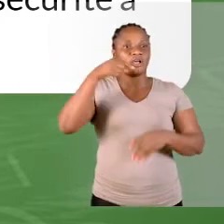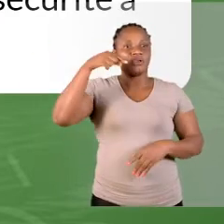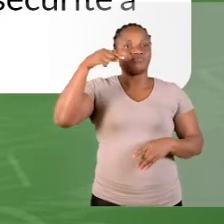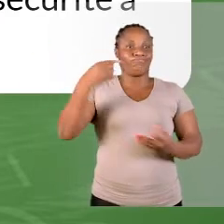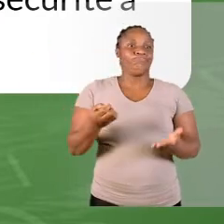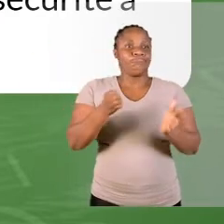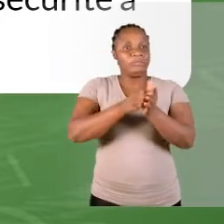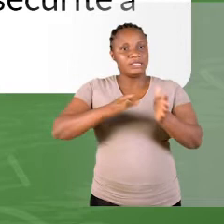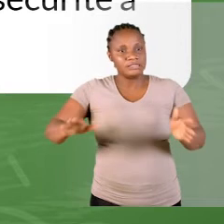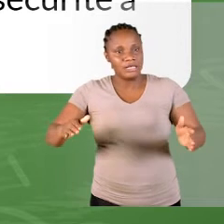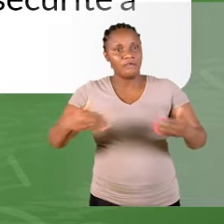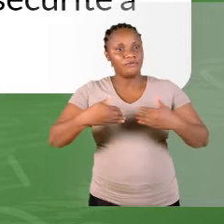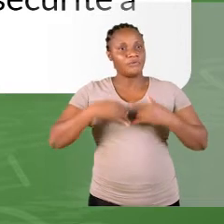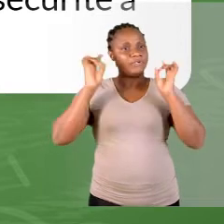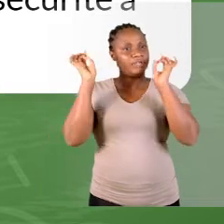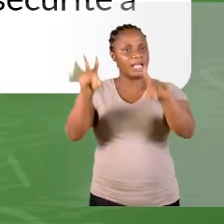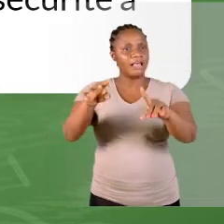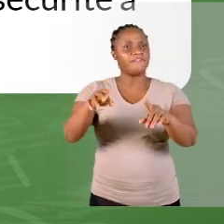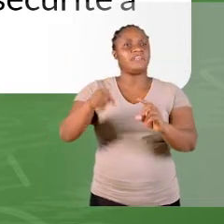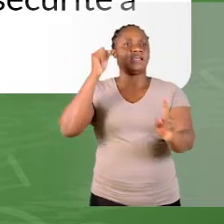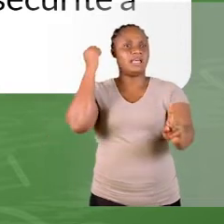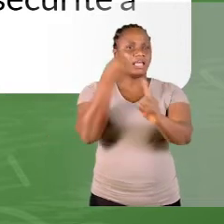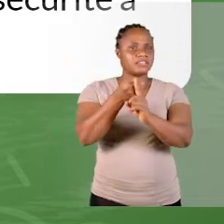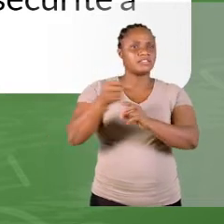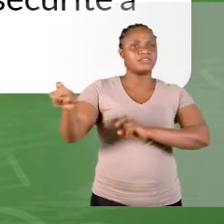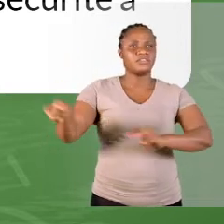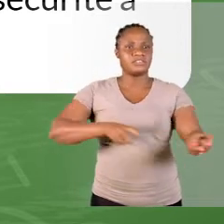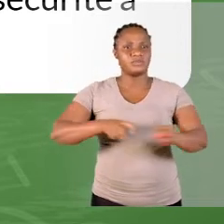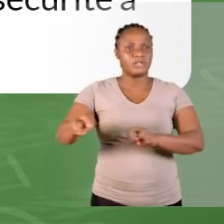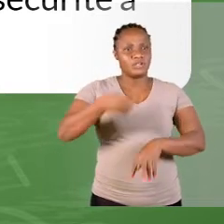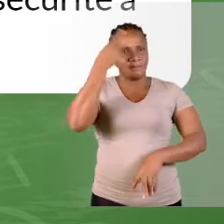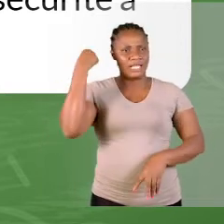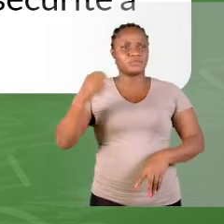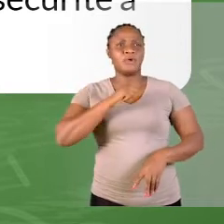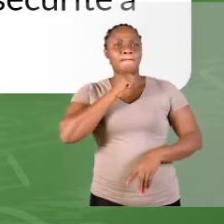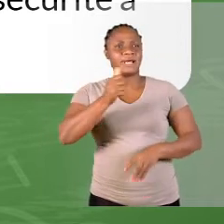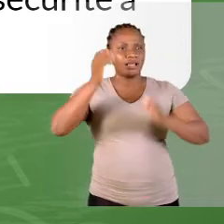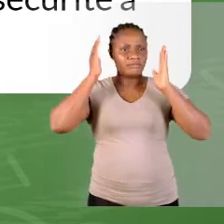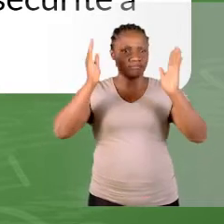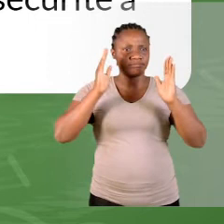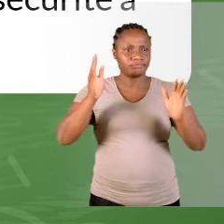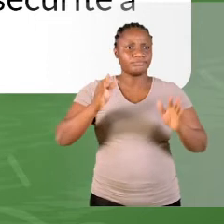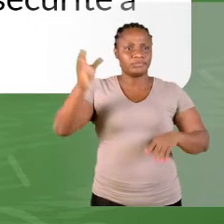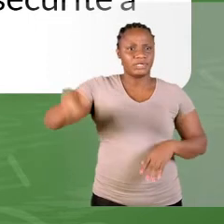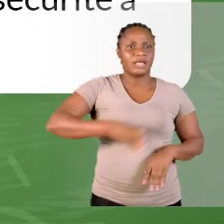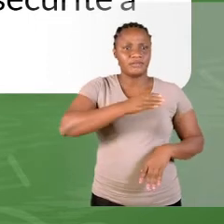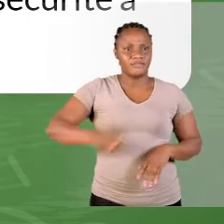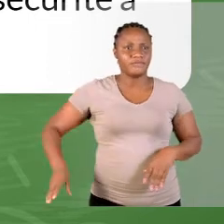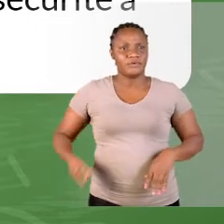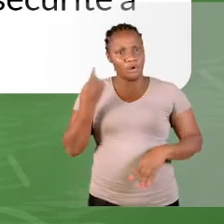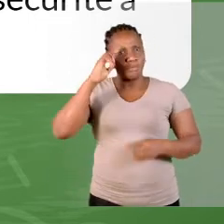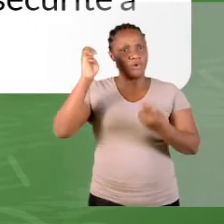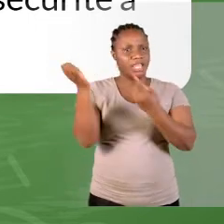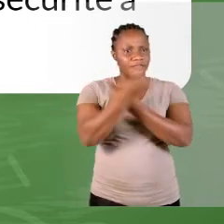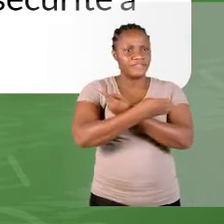des élèves ont eu de graves accidents de la circulation par leur imprudence à des carrefours. Pour éviter